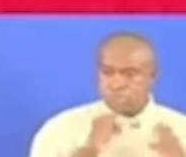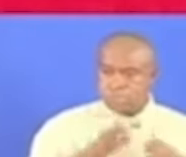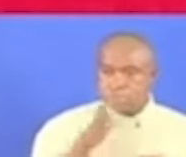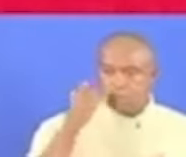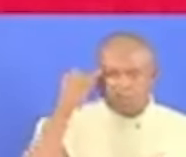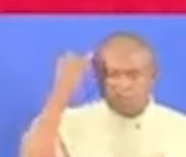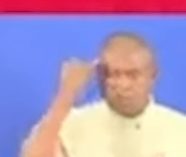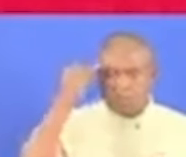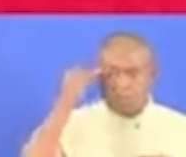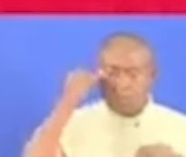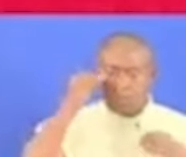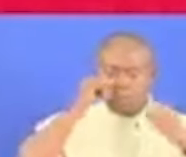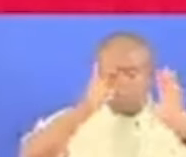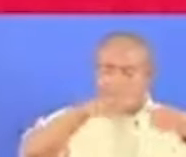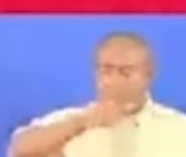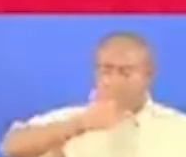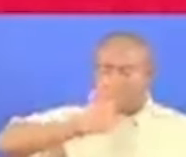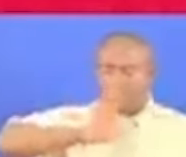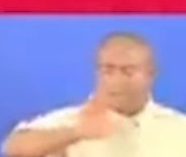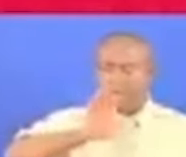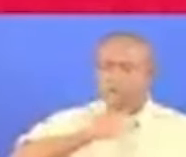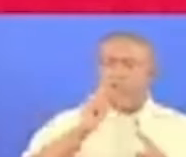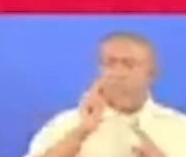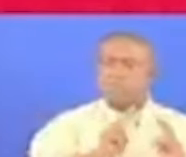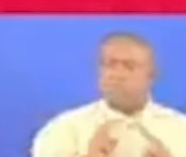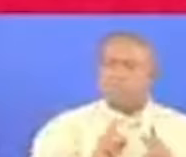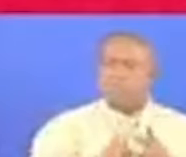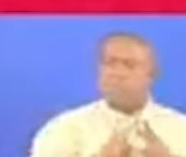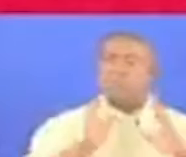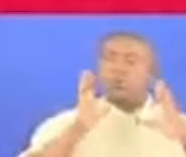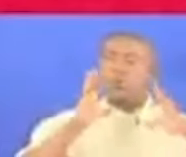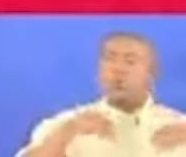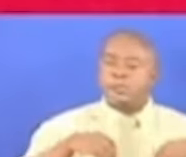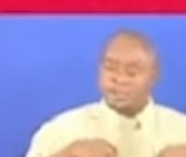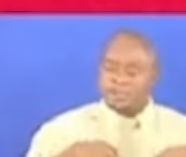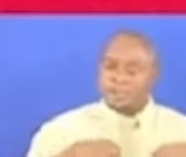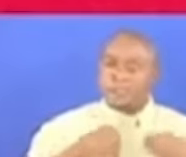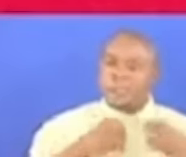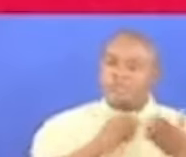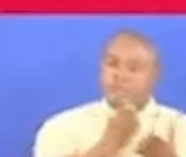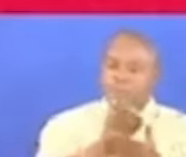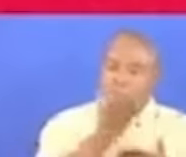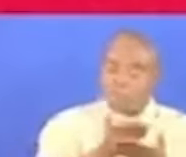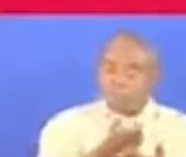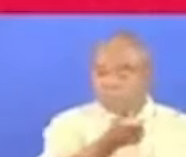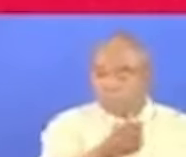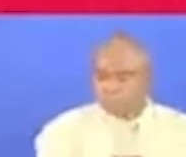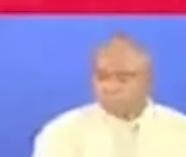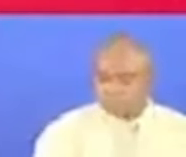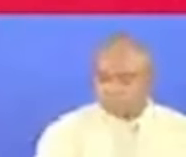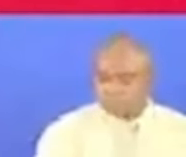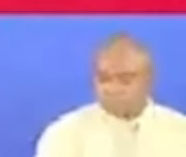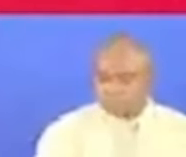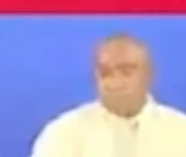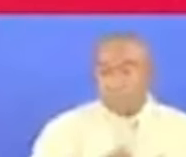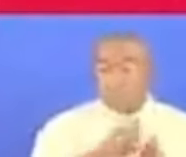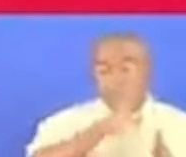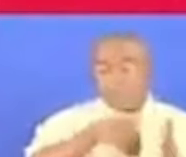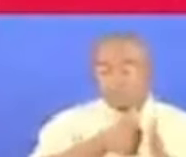bungo lako tuku kuji kuku kupiti msaada huu pamoja na jadwal la mare